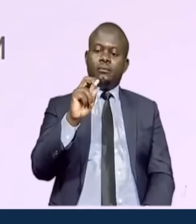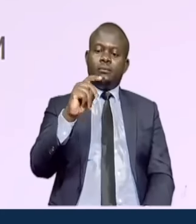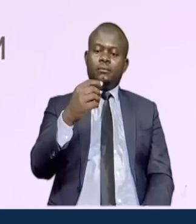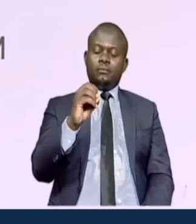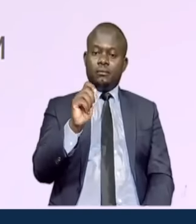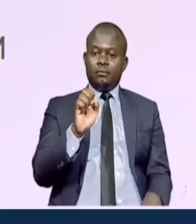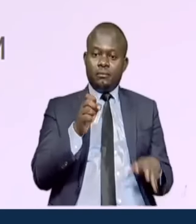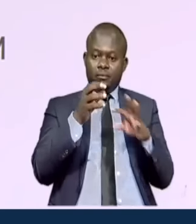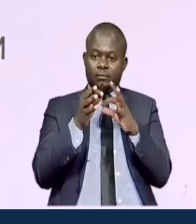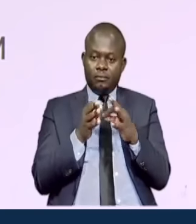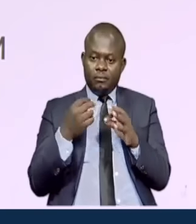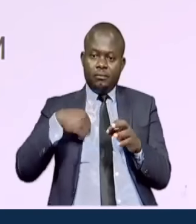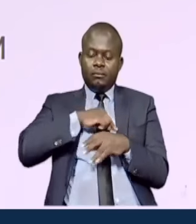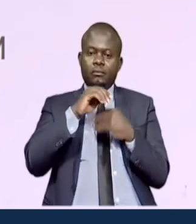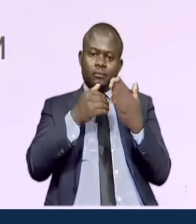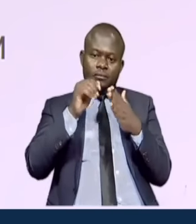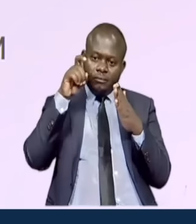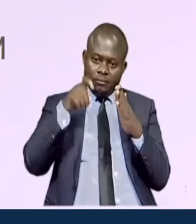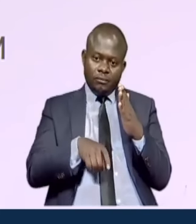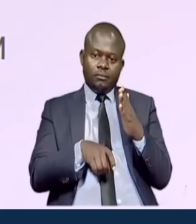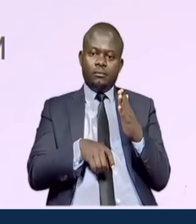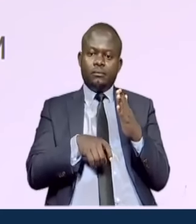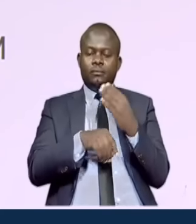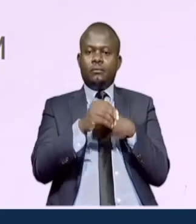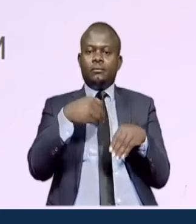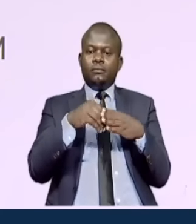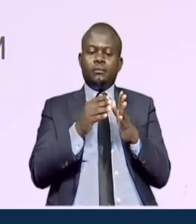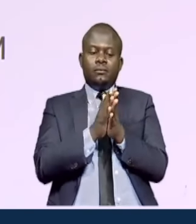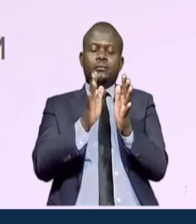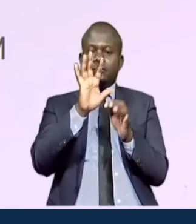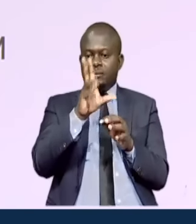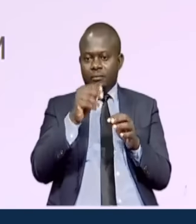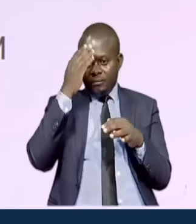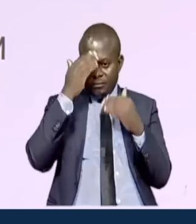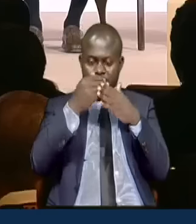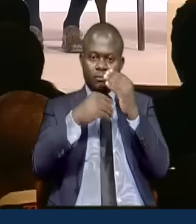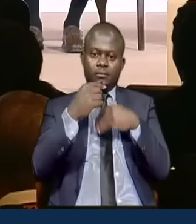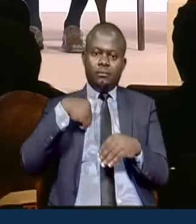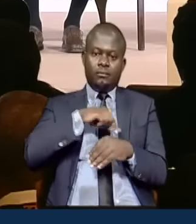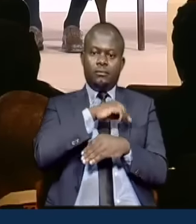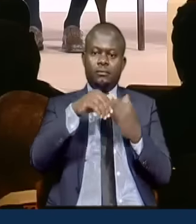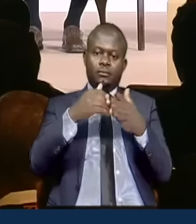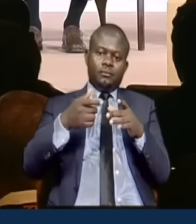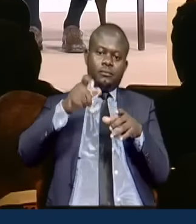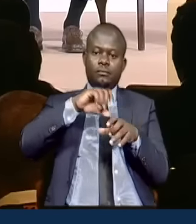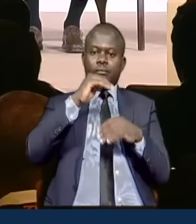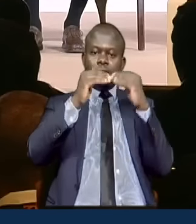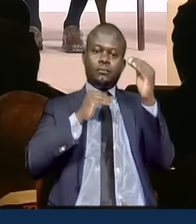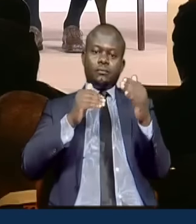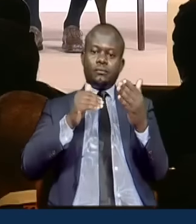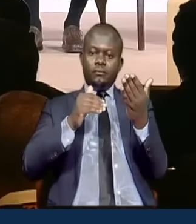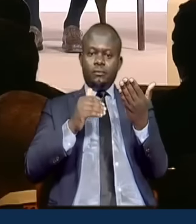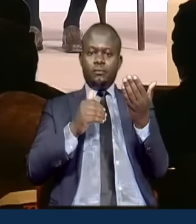yagarutseho. Rero tugomba gushyira mu bikorwa isoko rusange nyafurika kugira ngo abacuruzi bacu bongere urwego rw'ubuhahirane